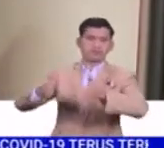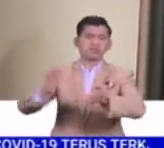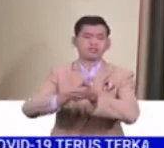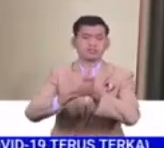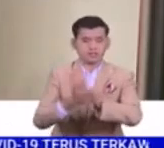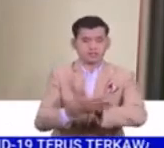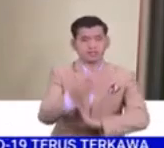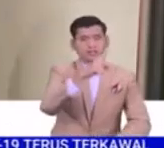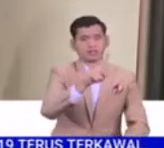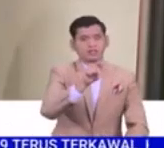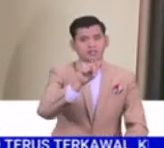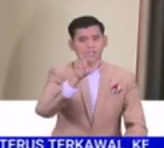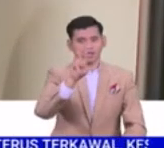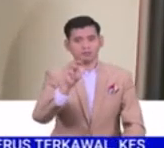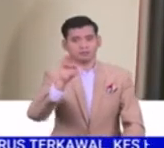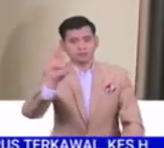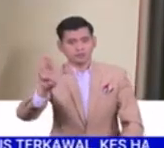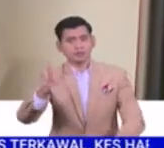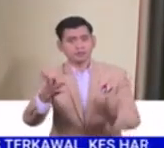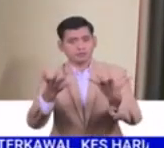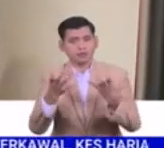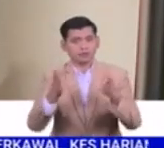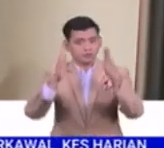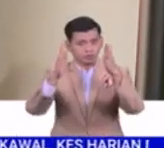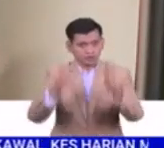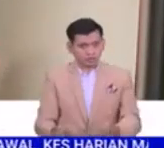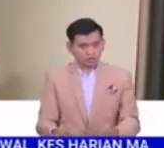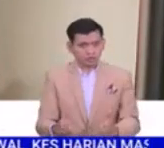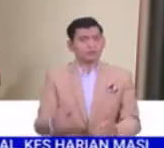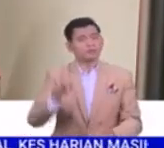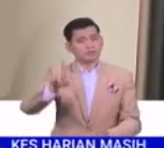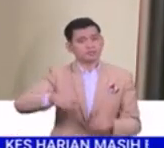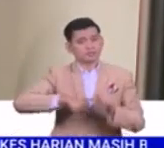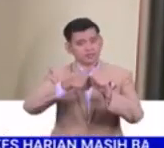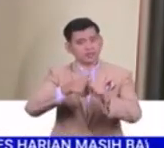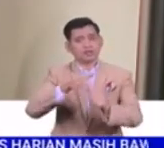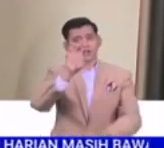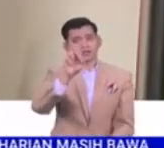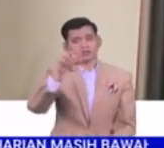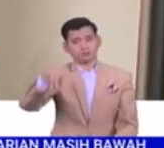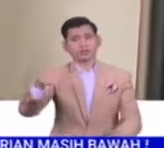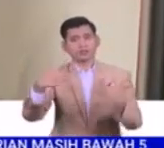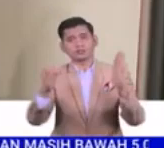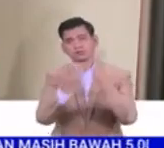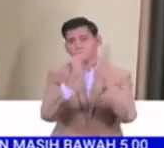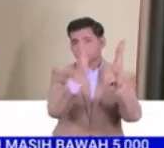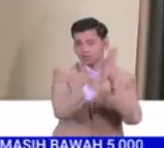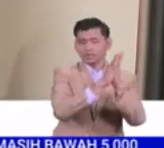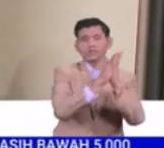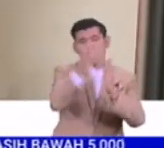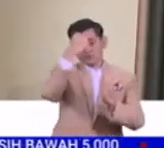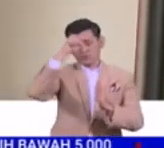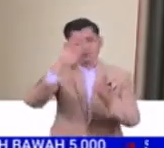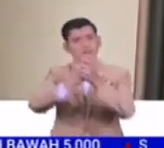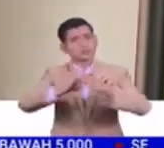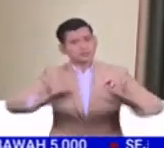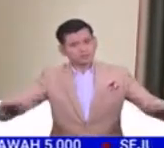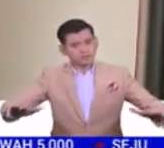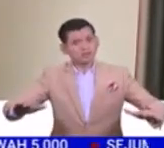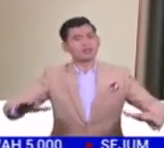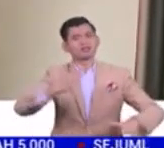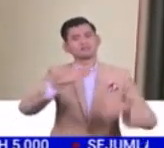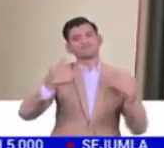KTMB mahu orang ramai termasuk penumpang mematuhi SOP yang telah ditetapkan bagi keselamatan dan